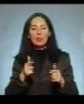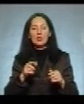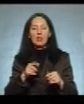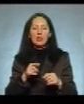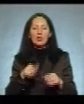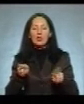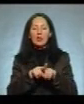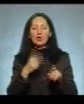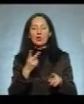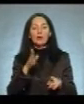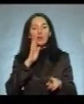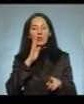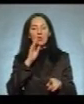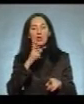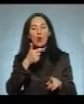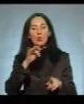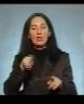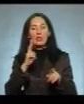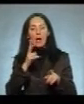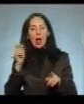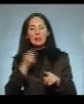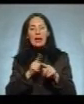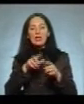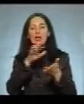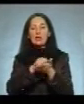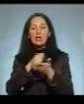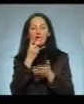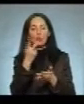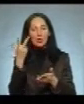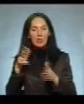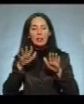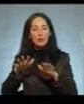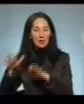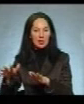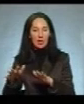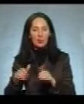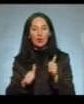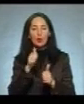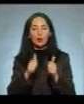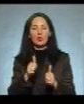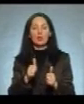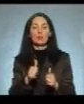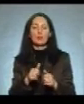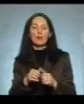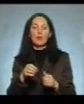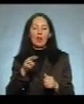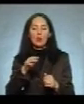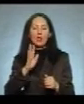які посіли другий, третє місця у відборі. Євробачення 2019 прийматиме Ізраїль у травні.